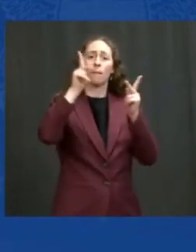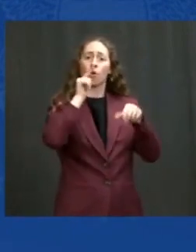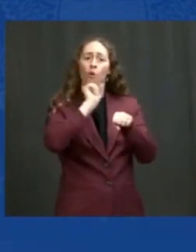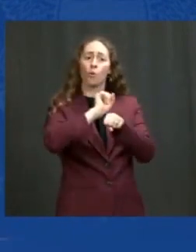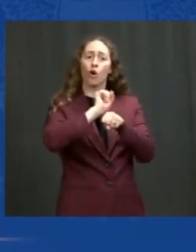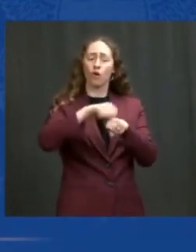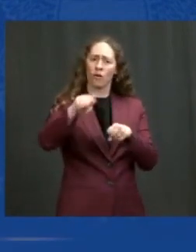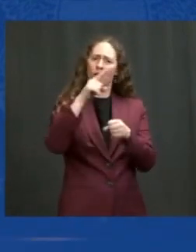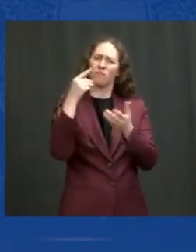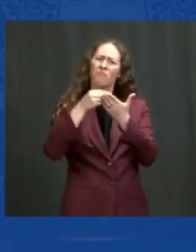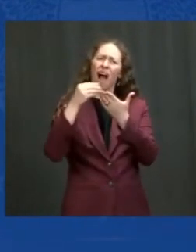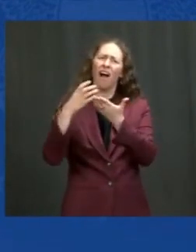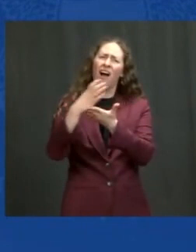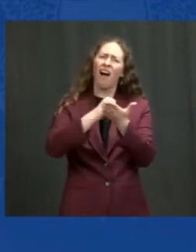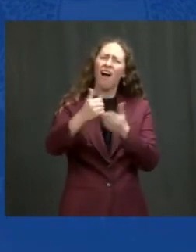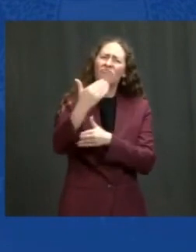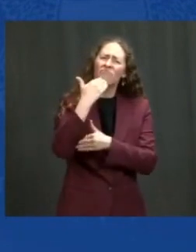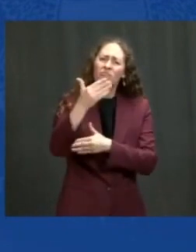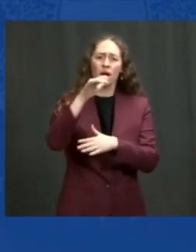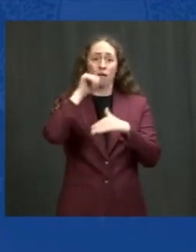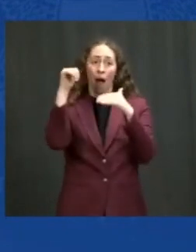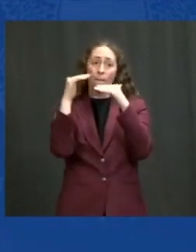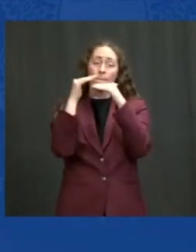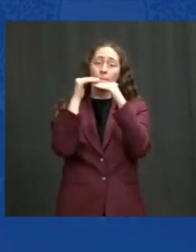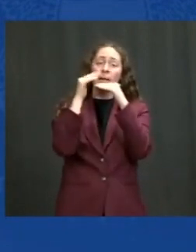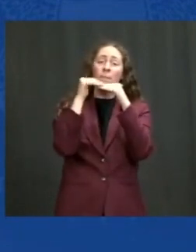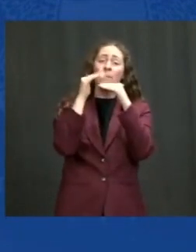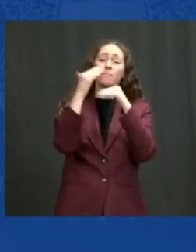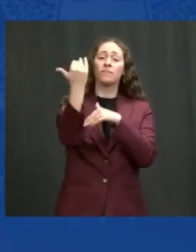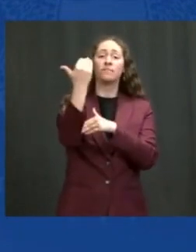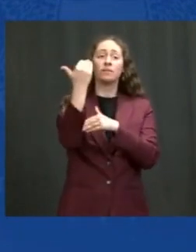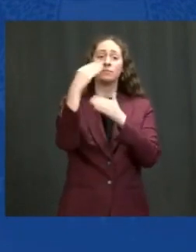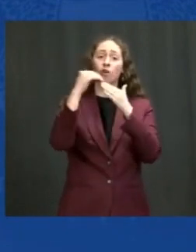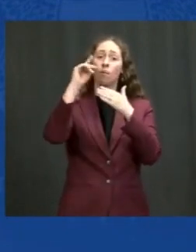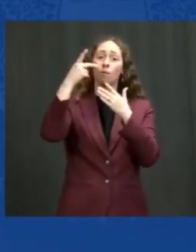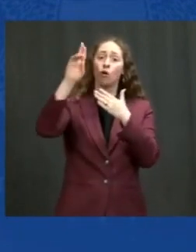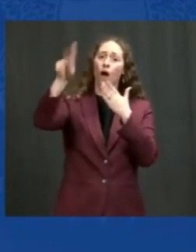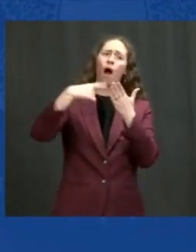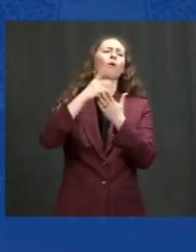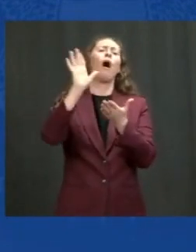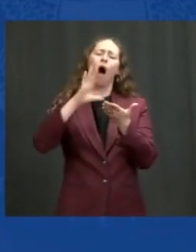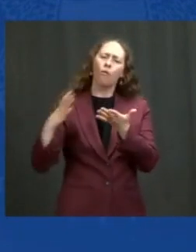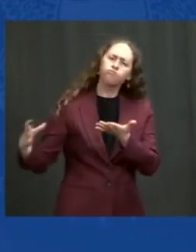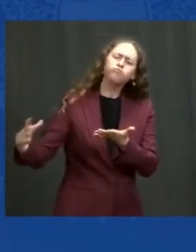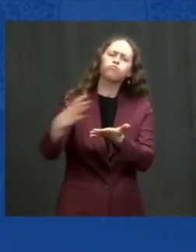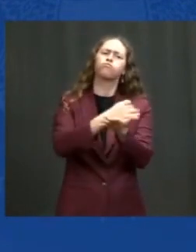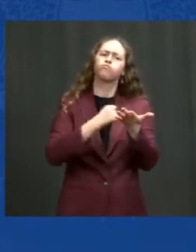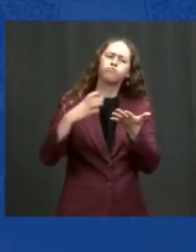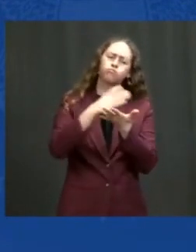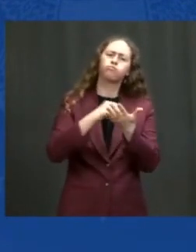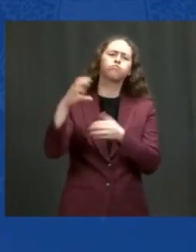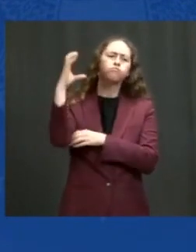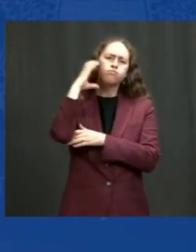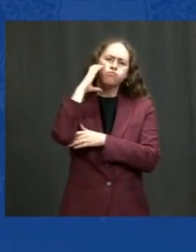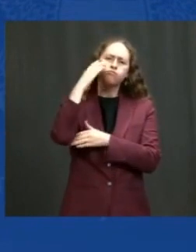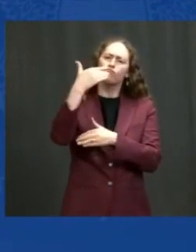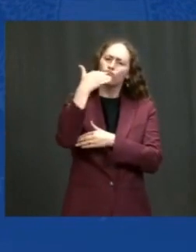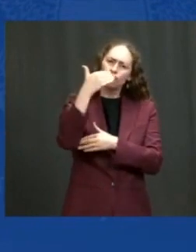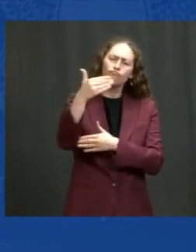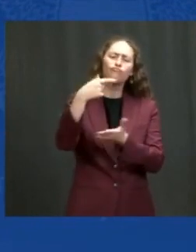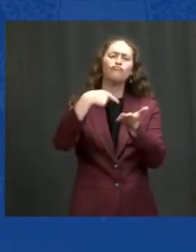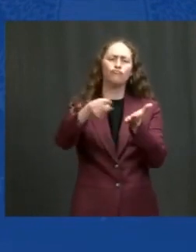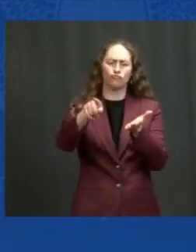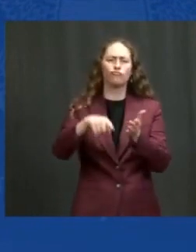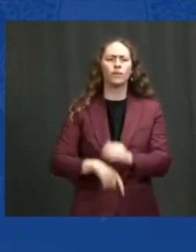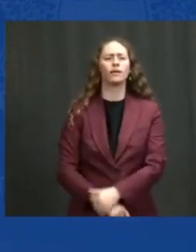not minimum wage jobs, not $15 an hour jobs, prevailing wage jobs, good-paying jobs, repairing our roads